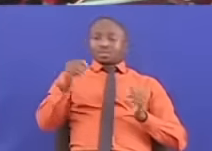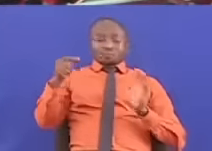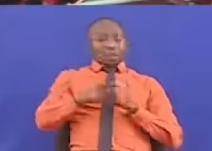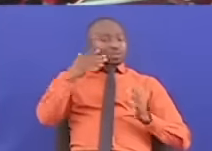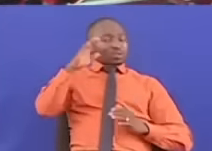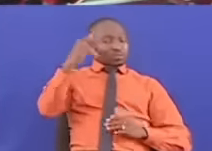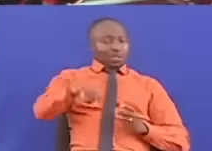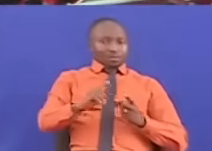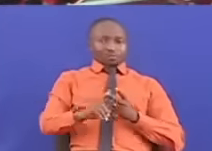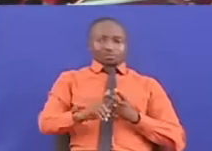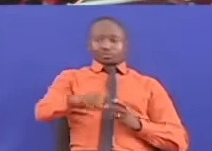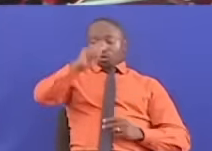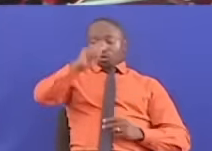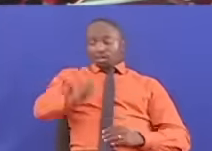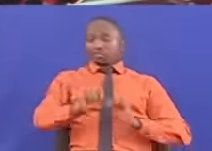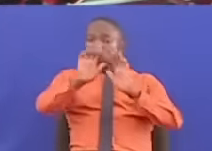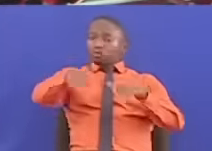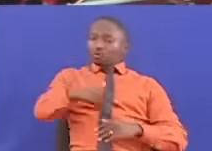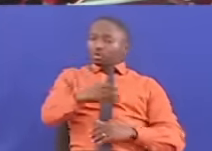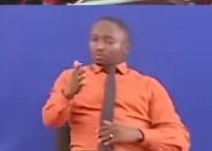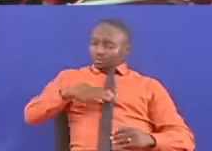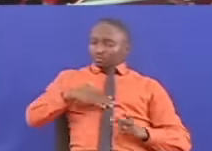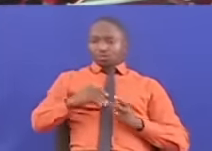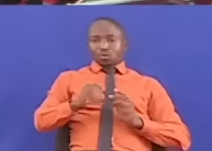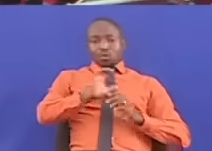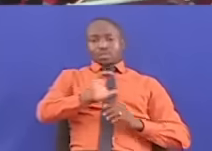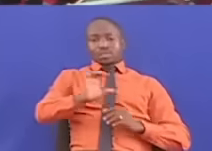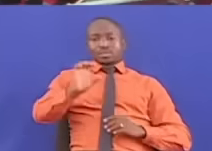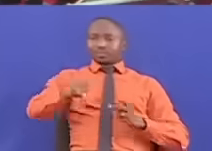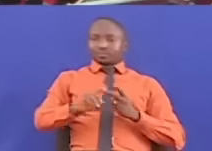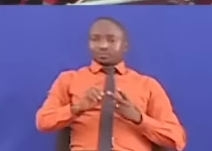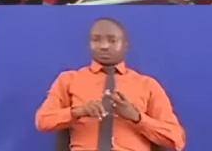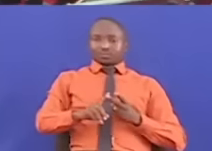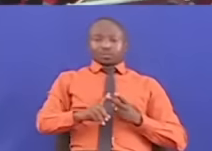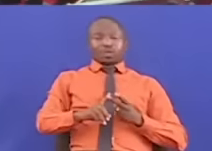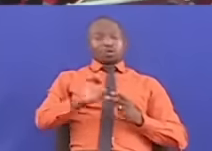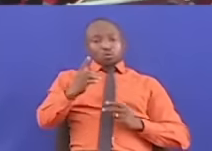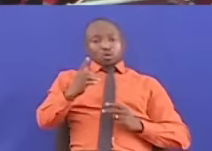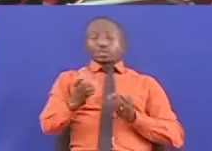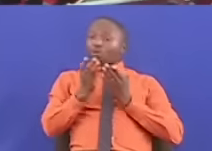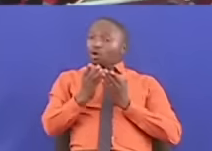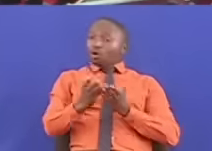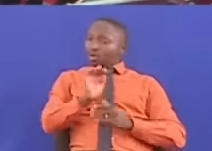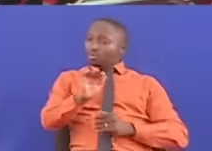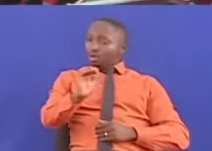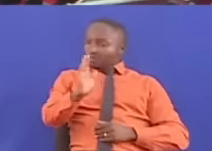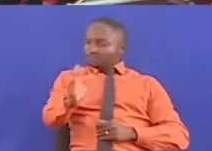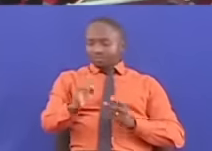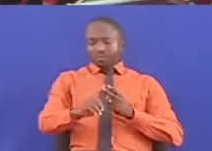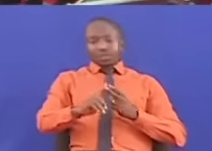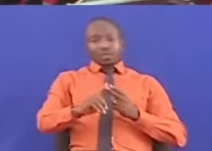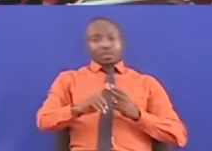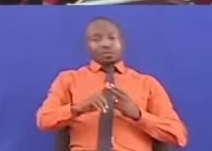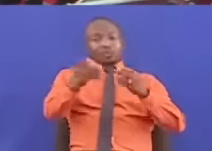seshi wesi wab wang wa chamaa mzi la kwan niom kw hii